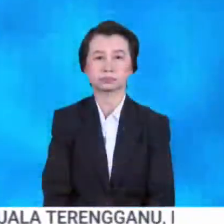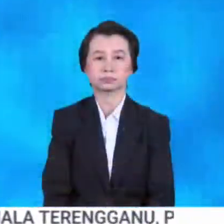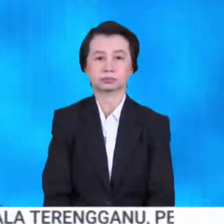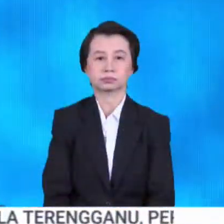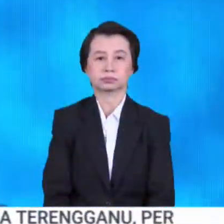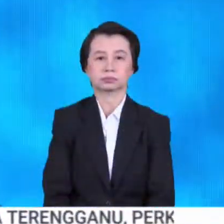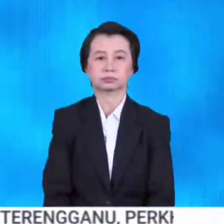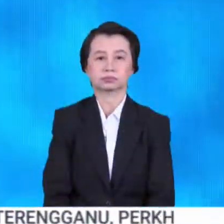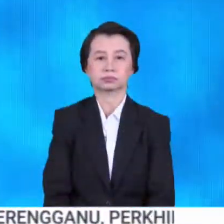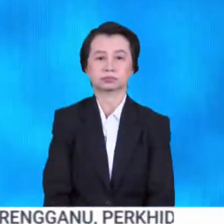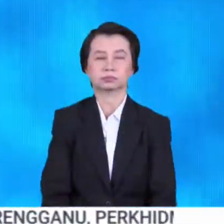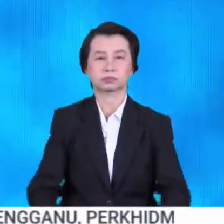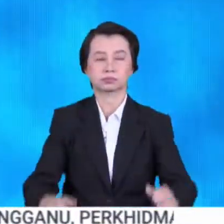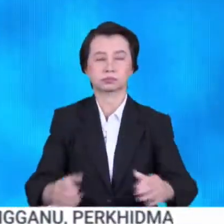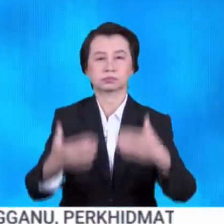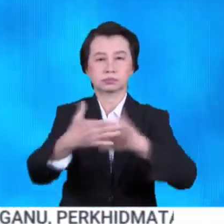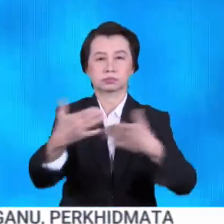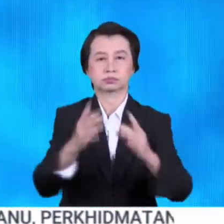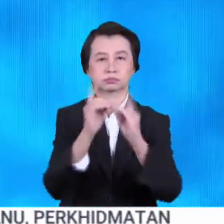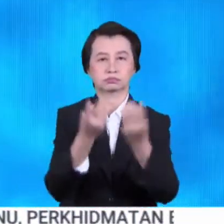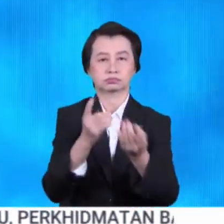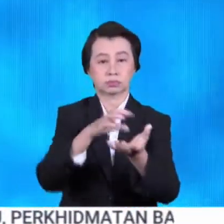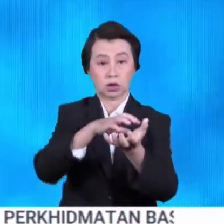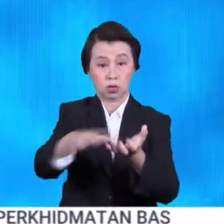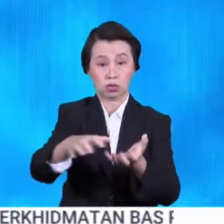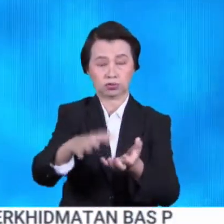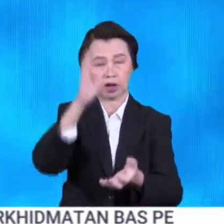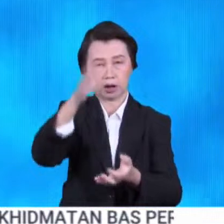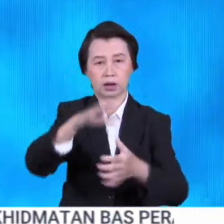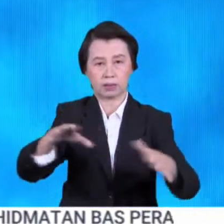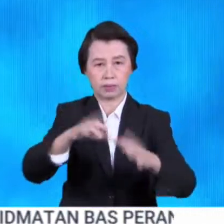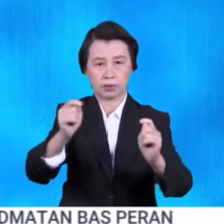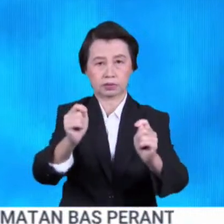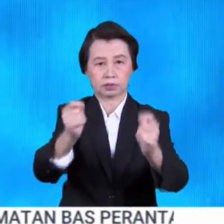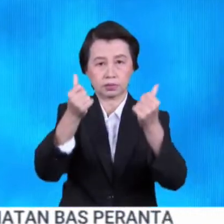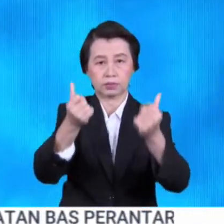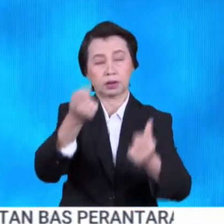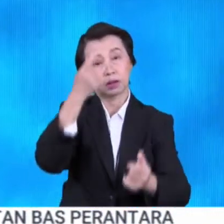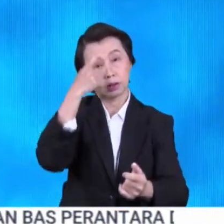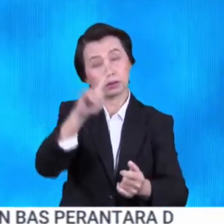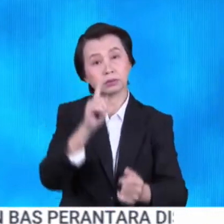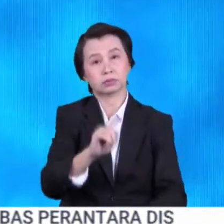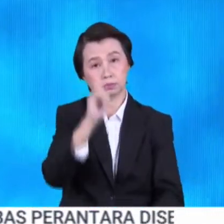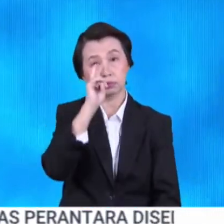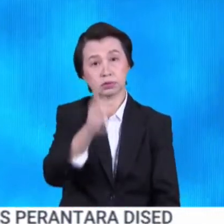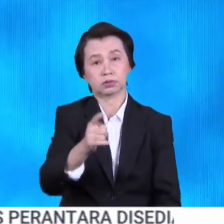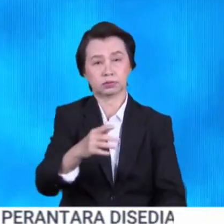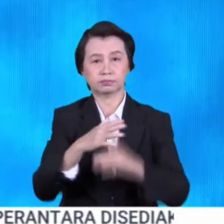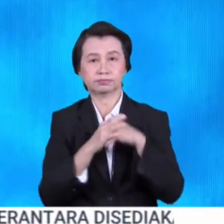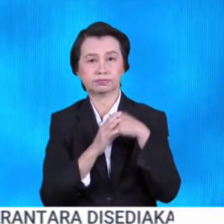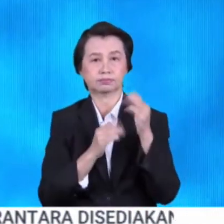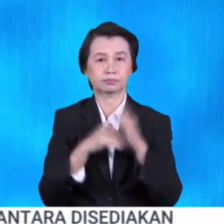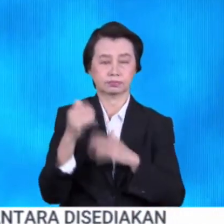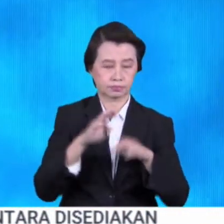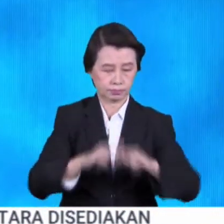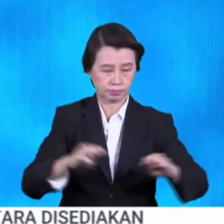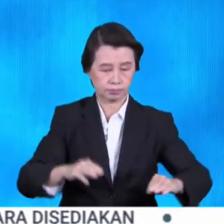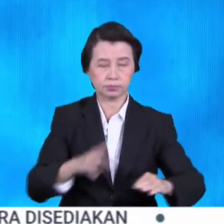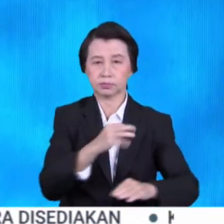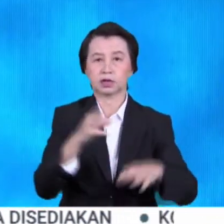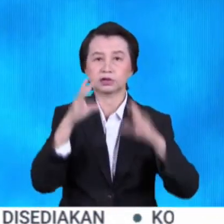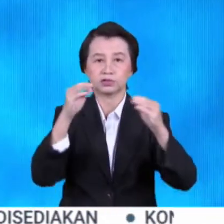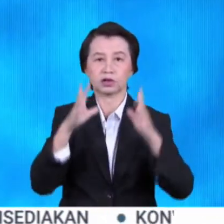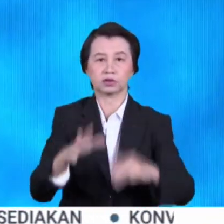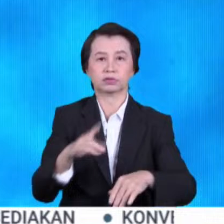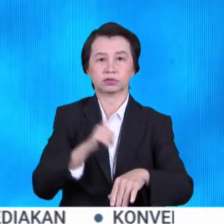Selenggara fasiliti bilik darjah yang rosak akan dilaksanakan dengan segera dan ia bagi memastikan keselesaan murid dan guru